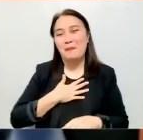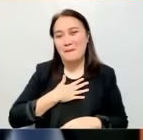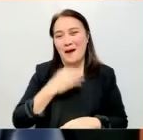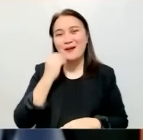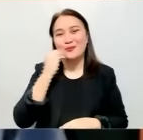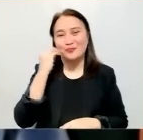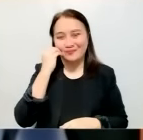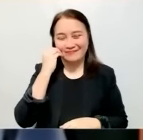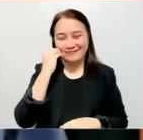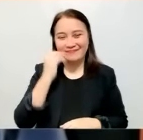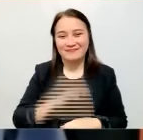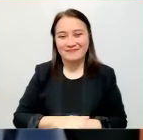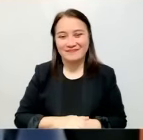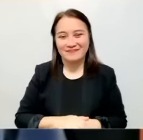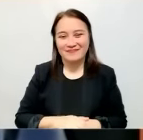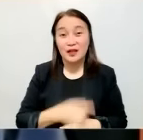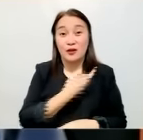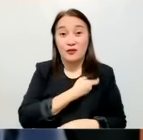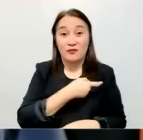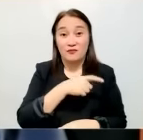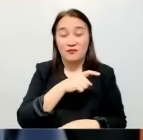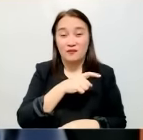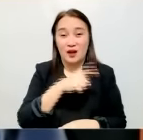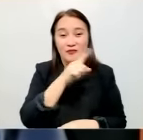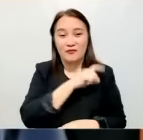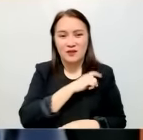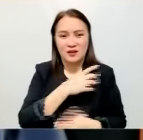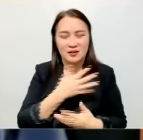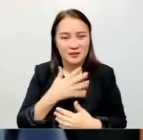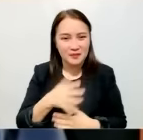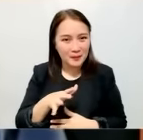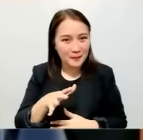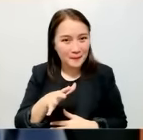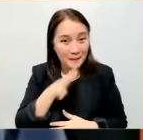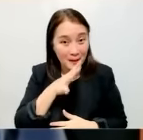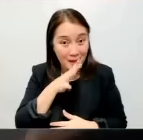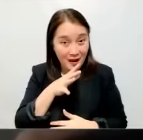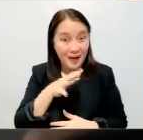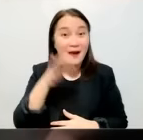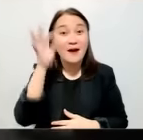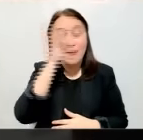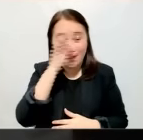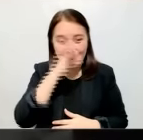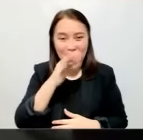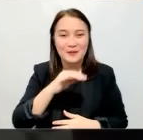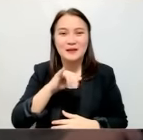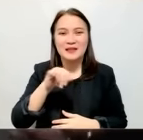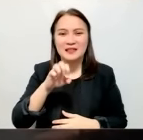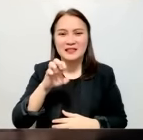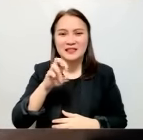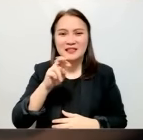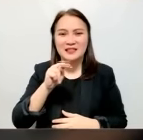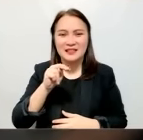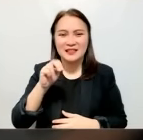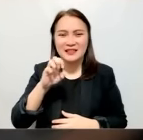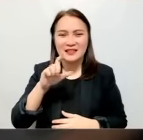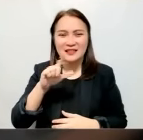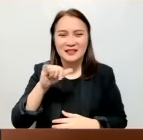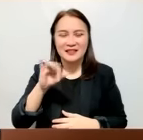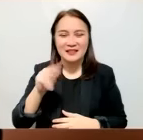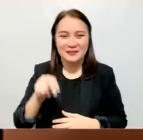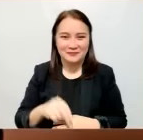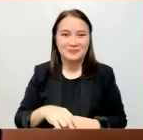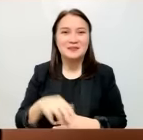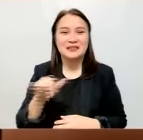French-Canadian ang ama ni Gordon, habang pinayang kanyang mommy na si Jenalyn. Kasama ni Gordon, nakachikahan din natin ang